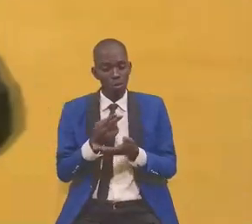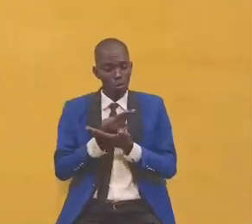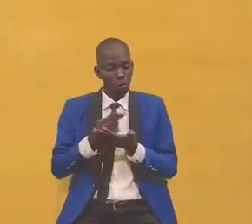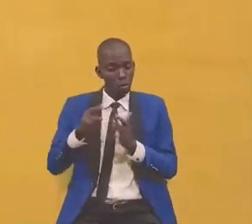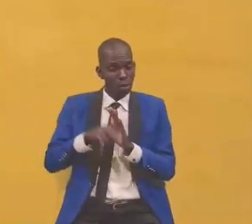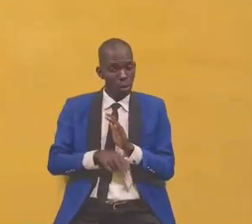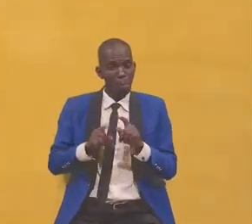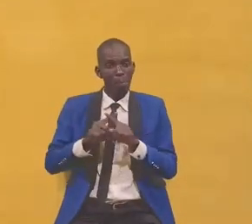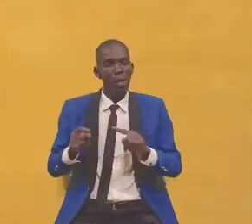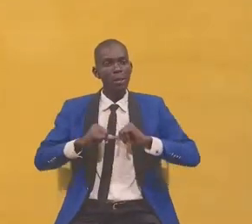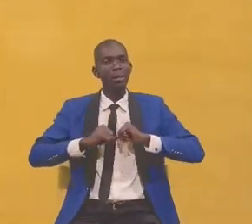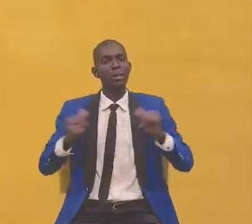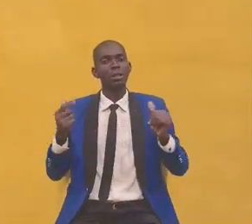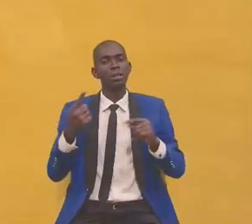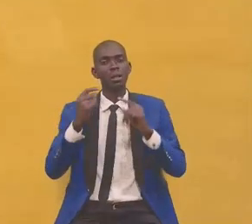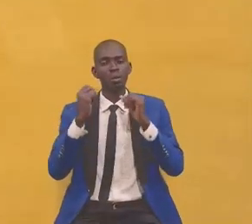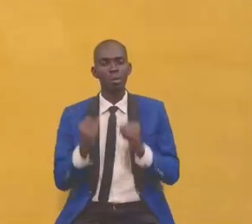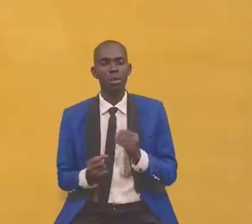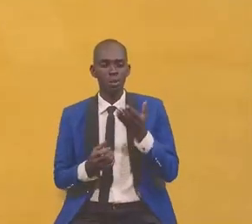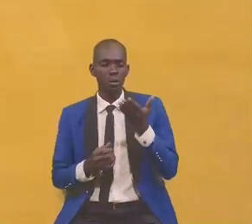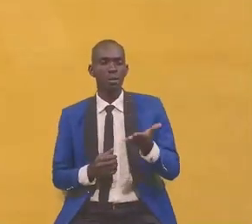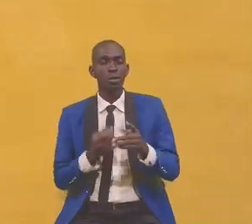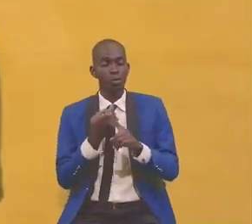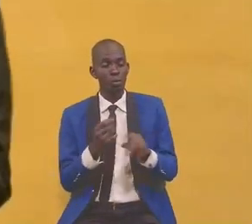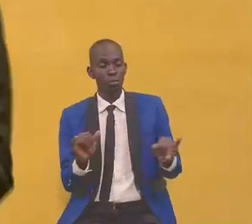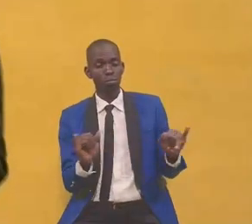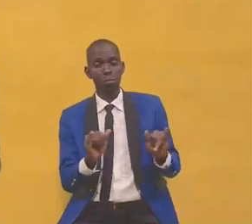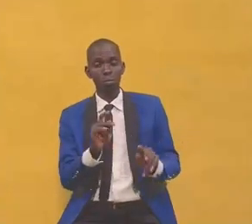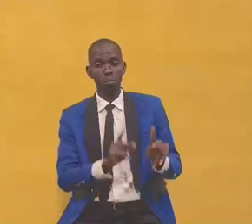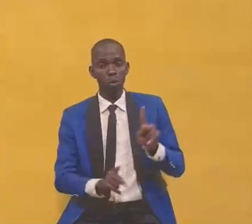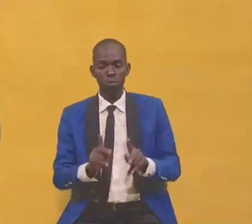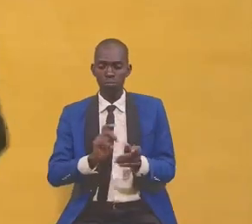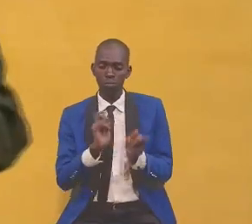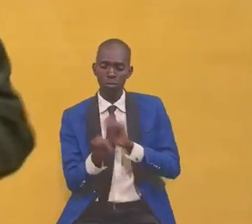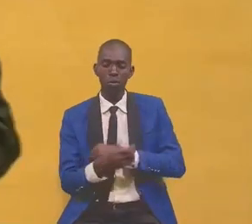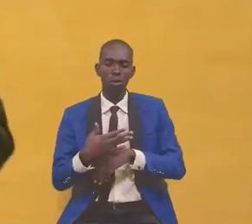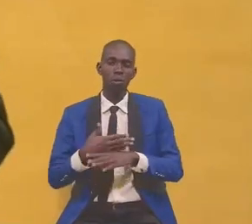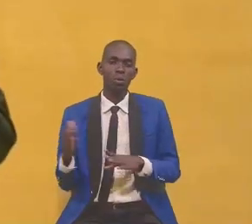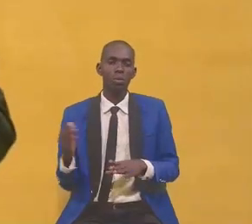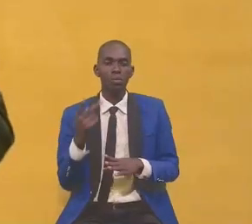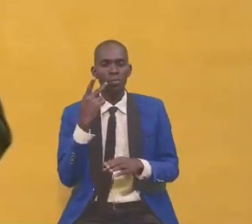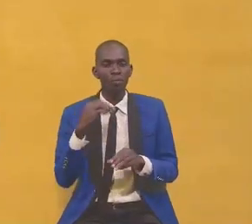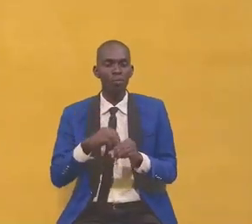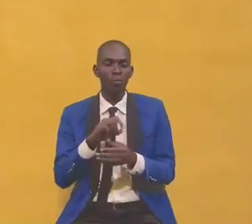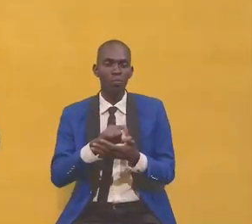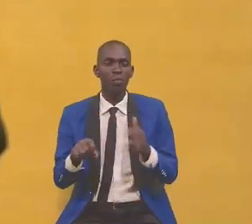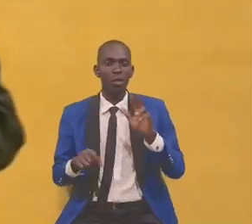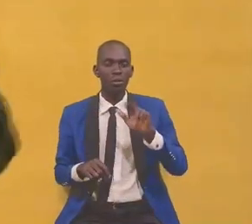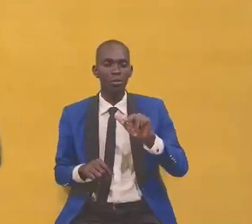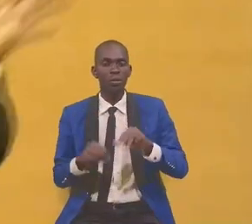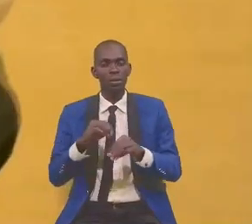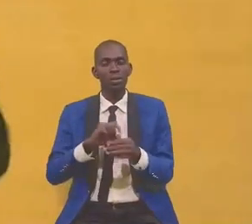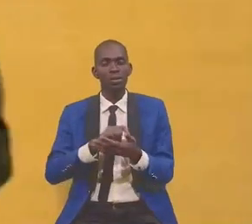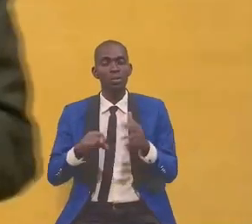fait la force. Éloigne-toi de ces hommes-là. Voyez le verset 13 là-bas. Verset 13. Mais